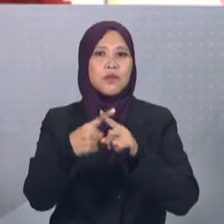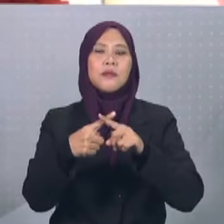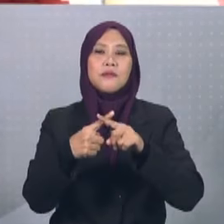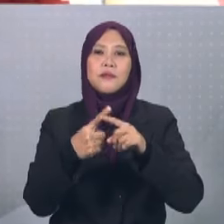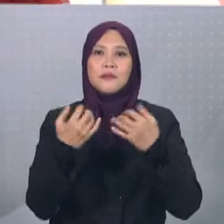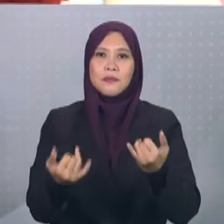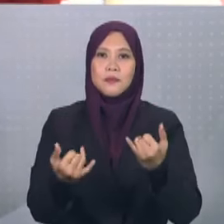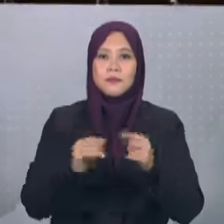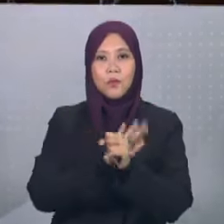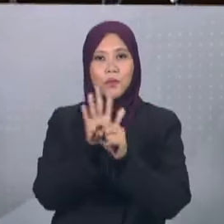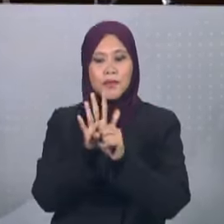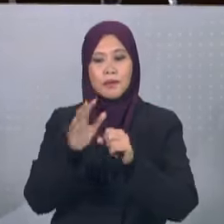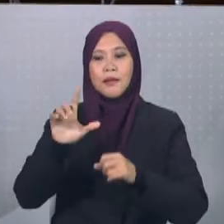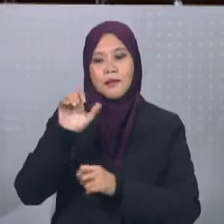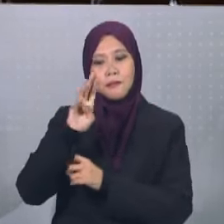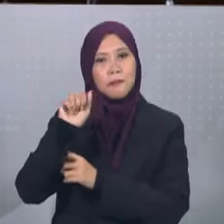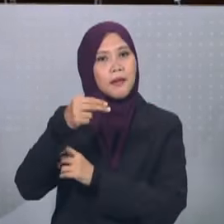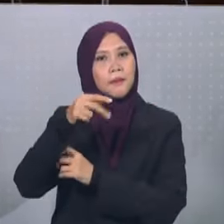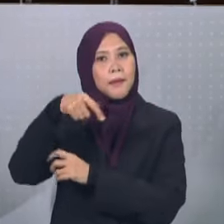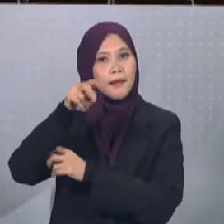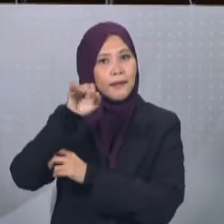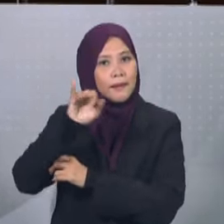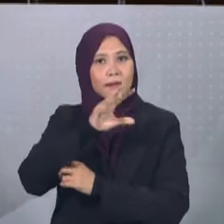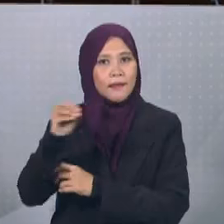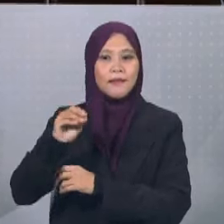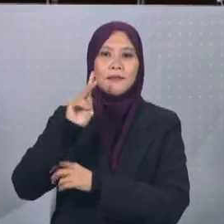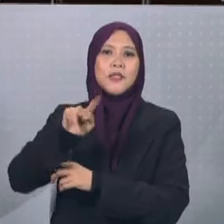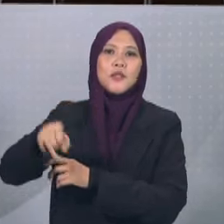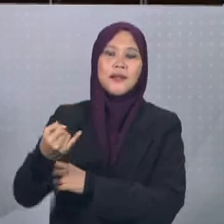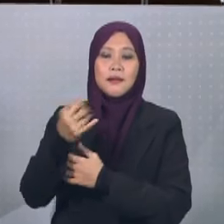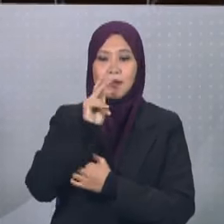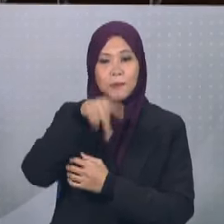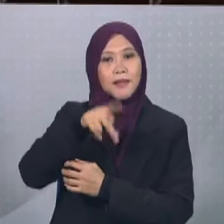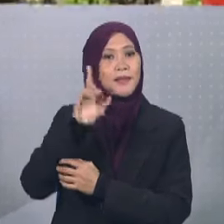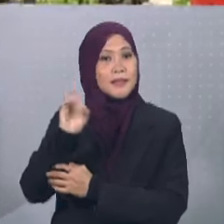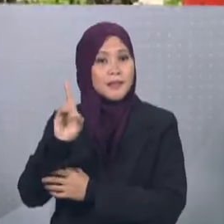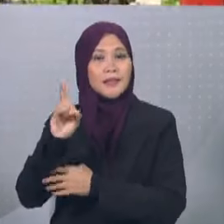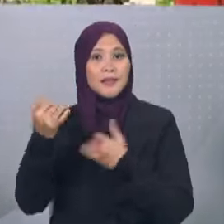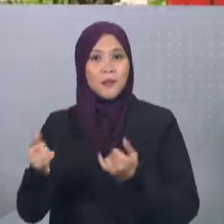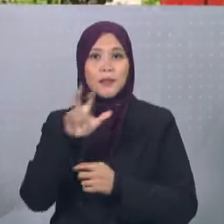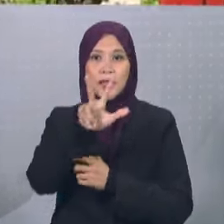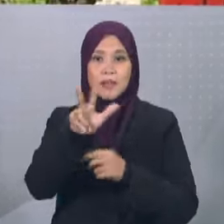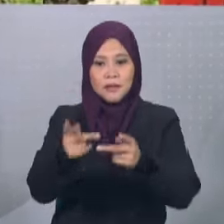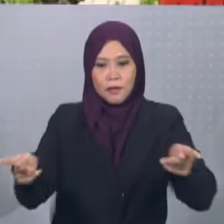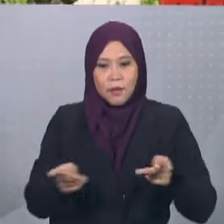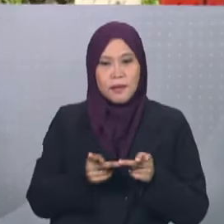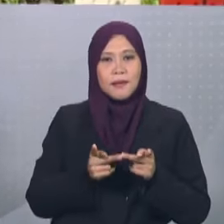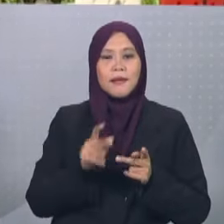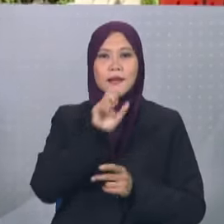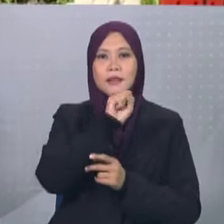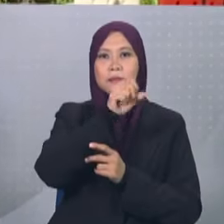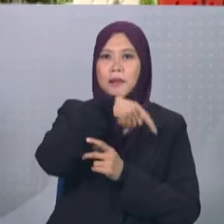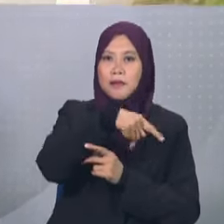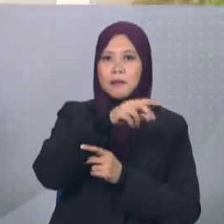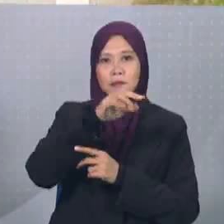COVID-19 seperti di Lembah Pantai dan Petaling Jaya. Ketika ini, PKPD dilaksanakan di tiga kawasan iaitu di Simpang